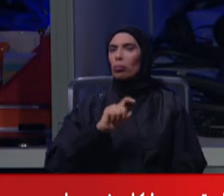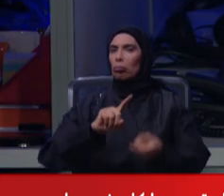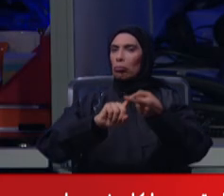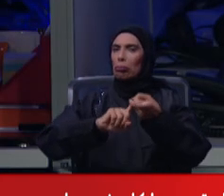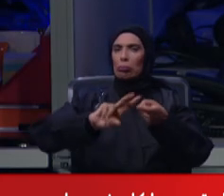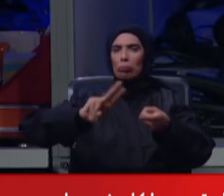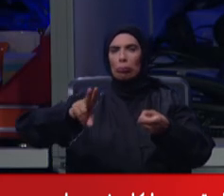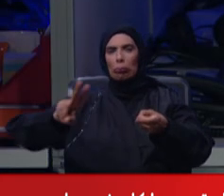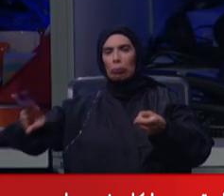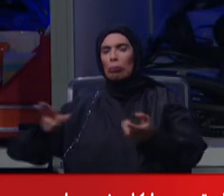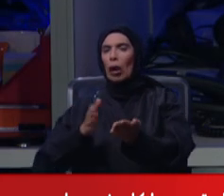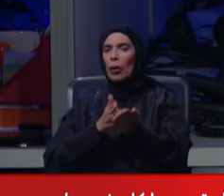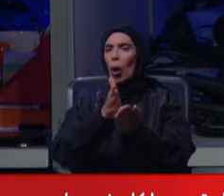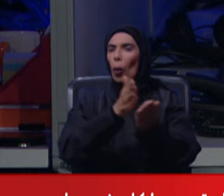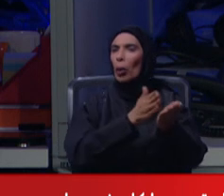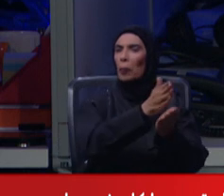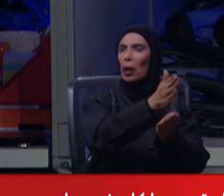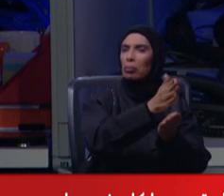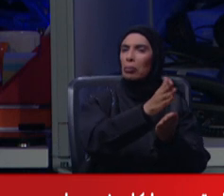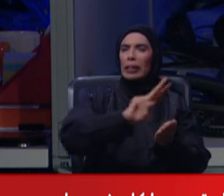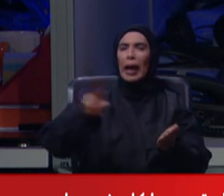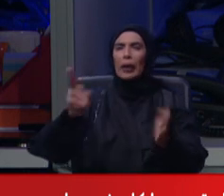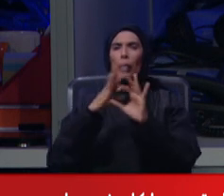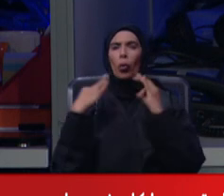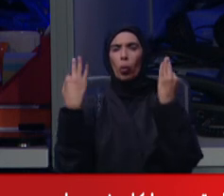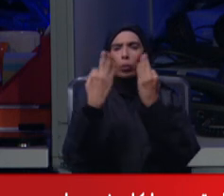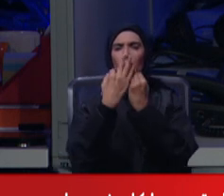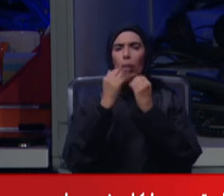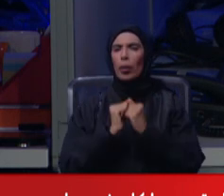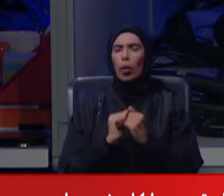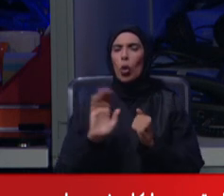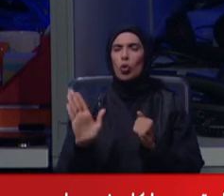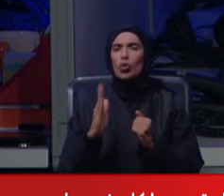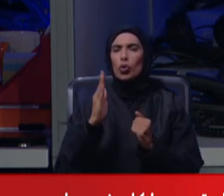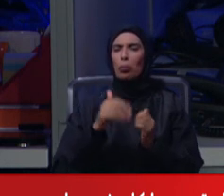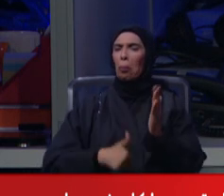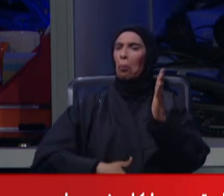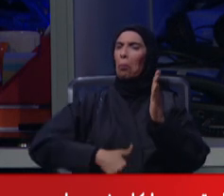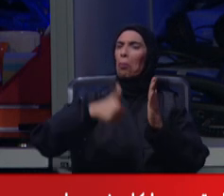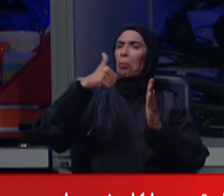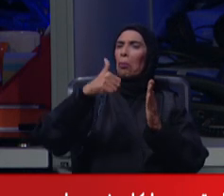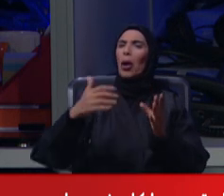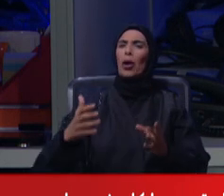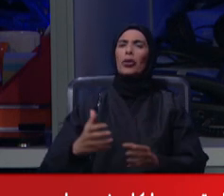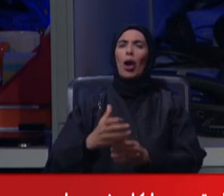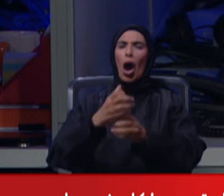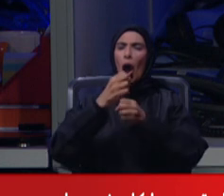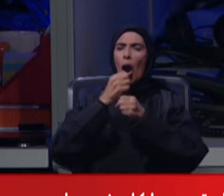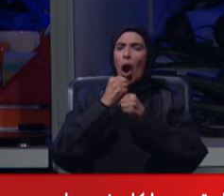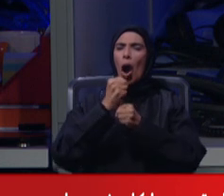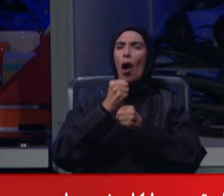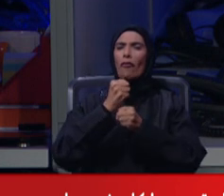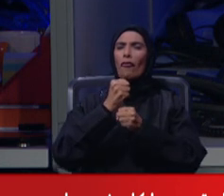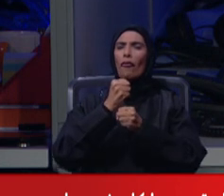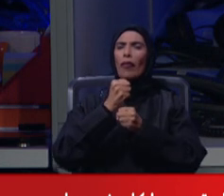في الأنماط الاستهلاكية بالتغير المجتمعي، وما هي الطرق الناجحة التي من الممكن أن تحافظ على سمو